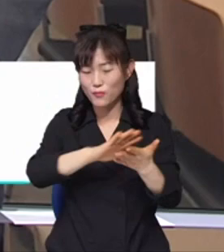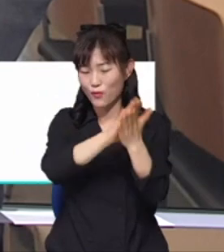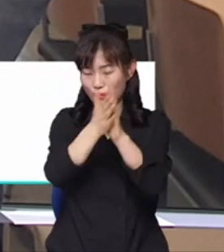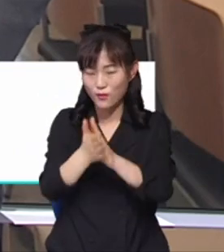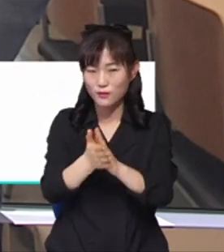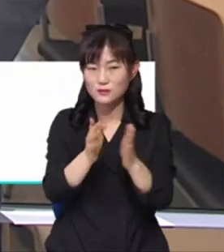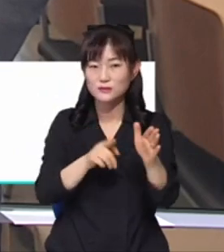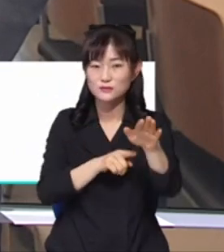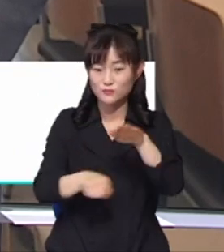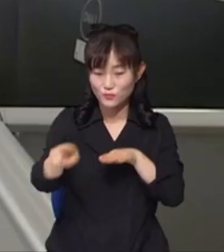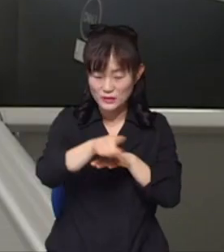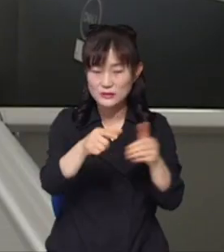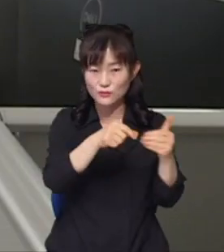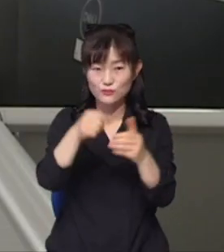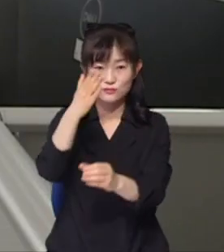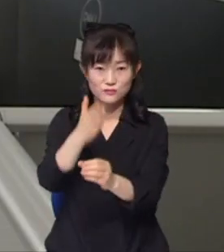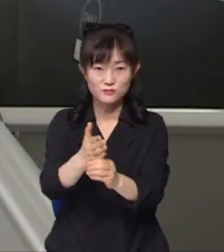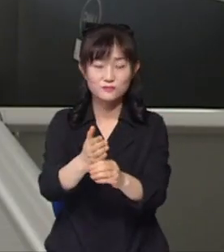보도합니다.